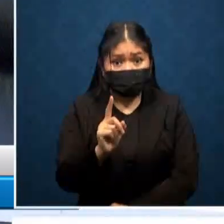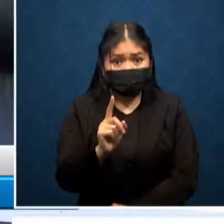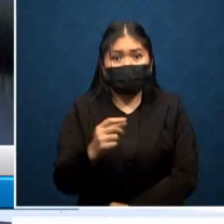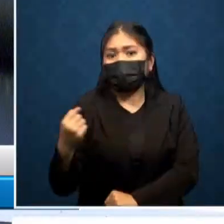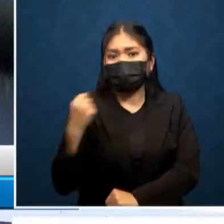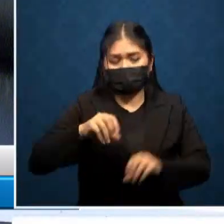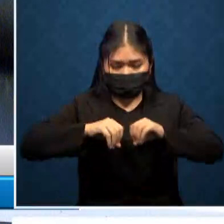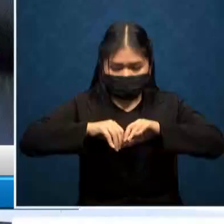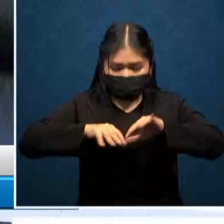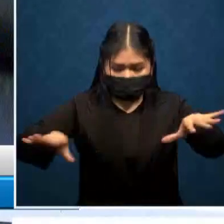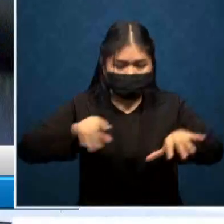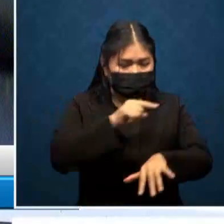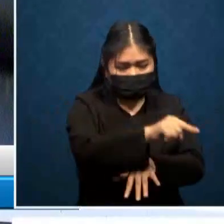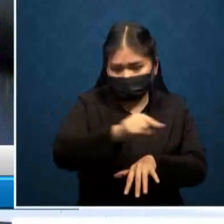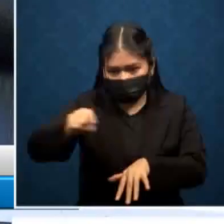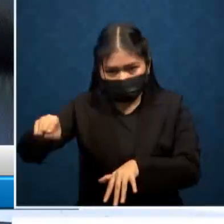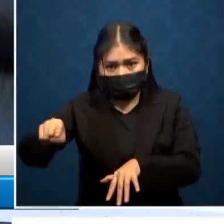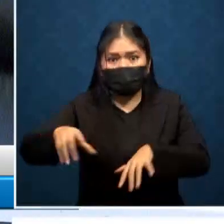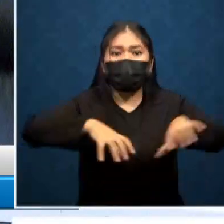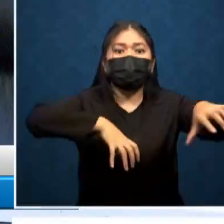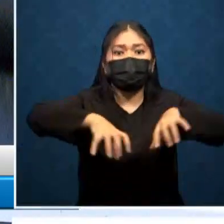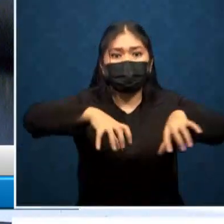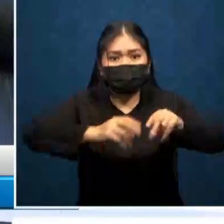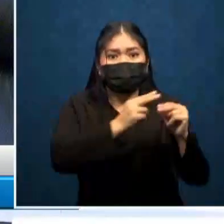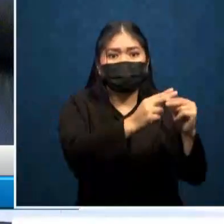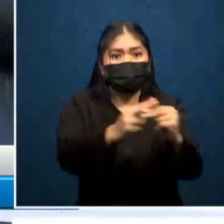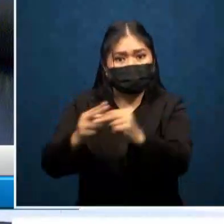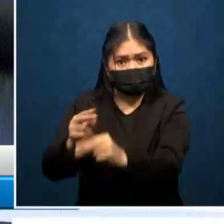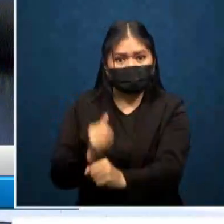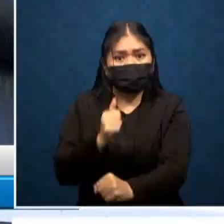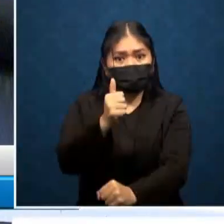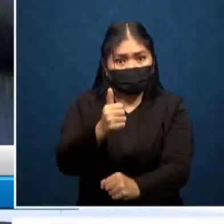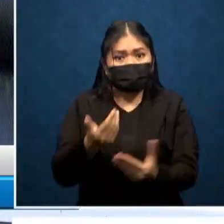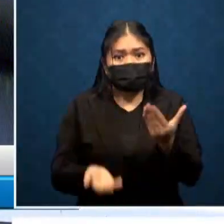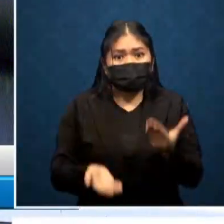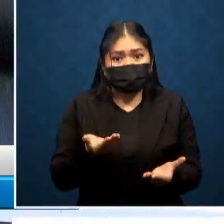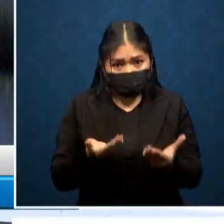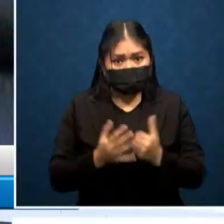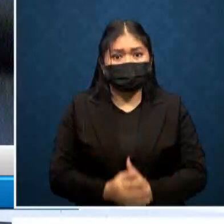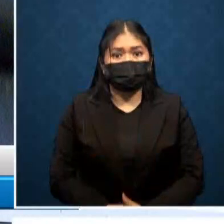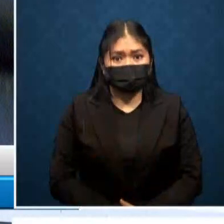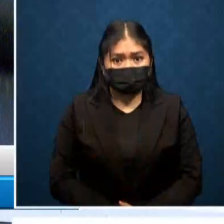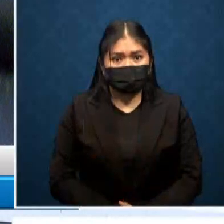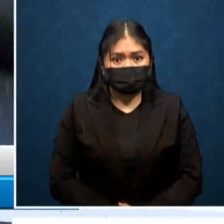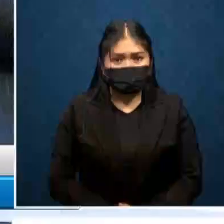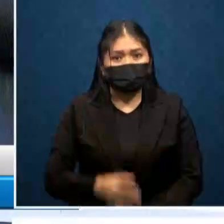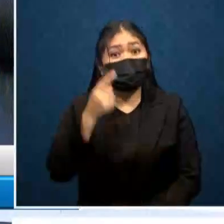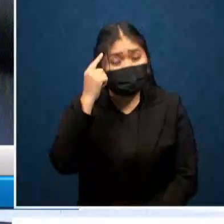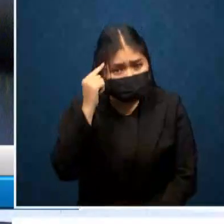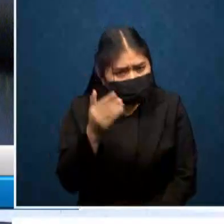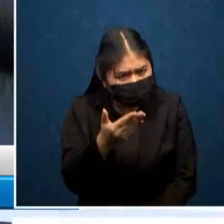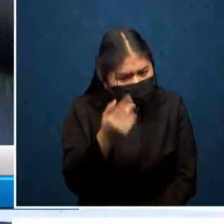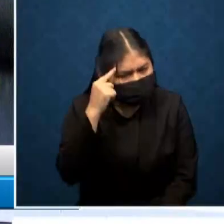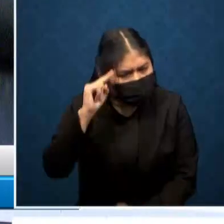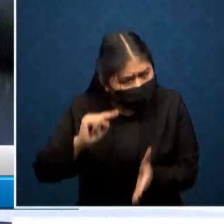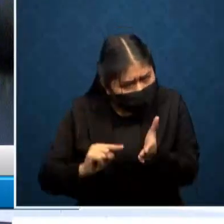าจให้เขาบริหารจัดการได้ท่านประธานคงจะนึกออกนะครับว่าช่วง